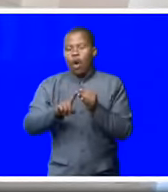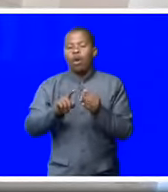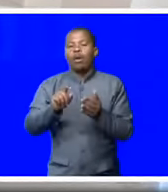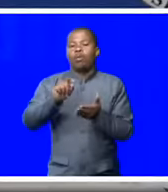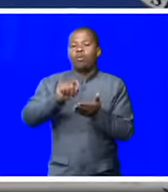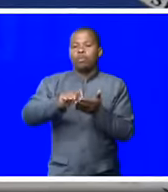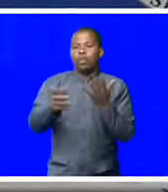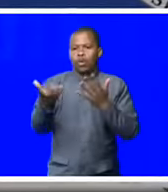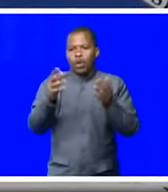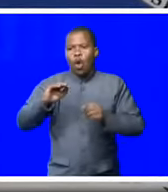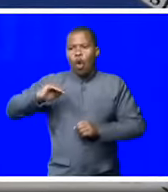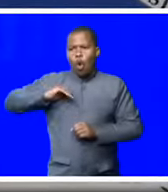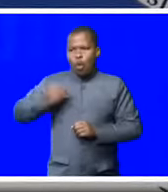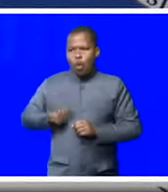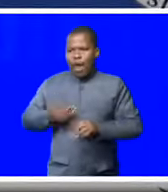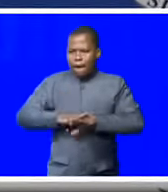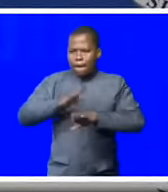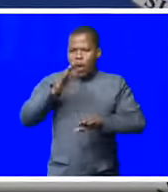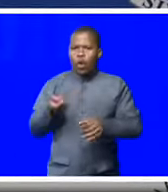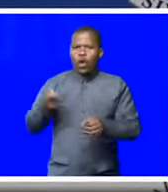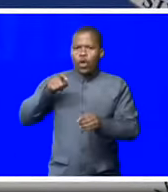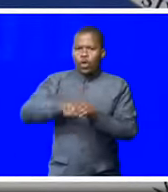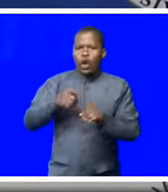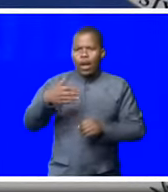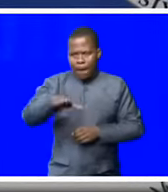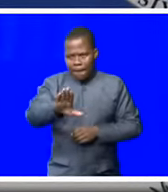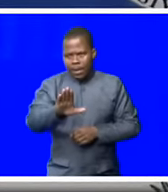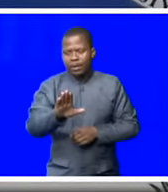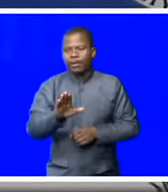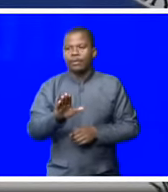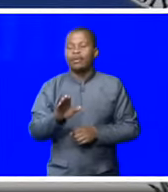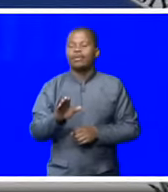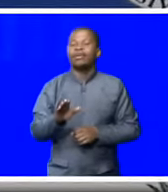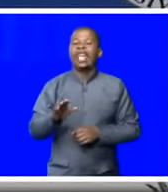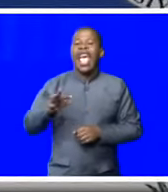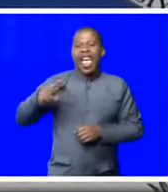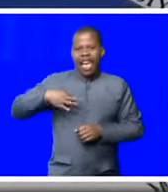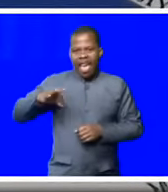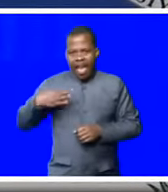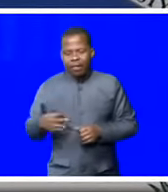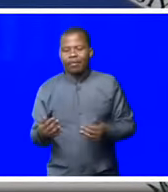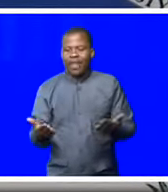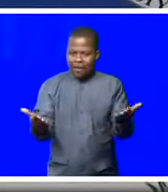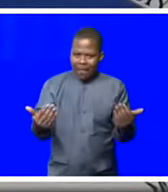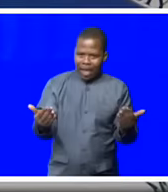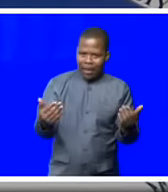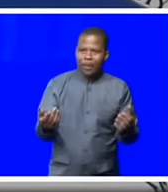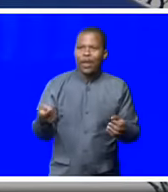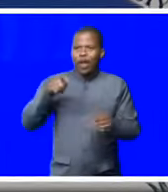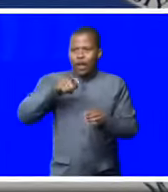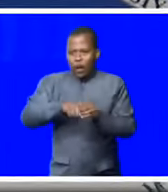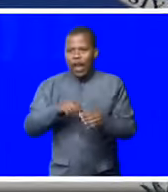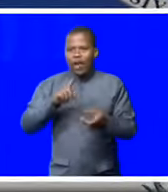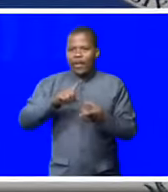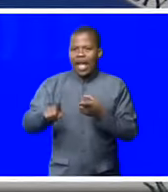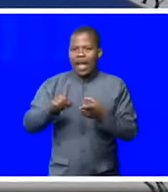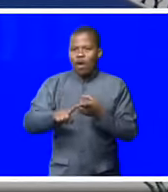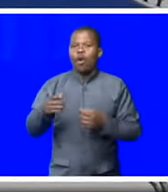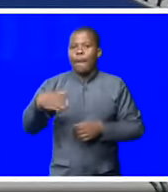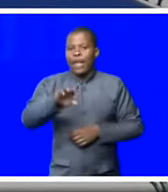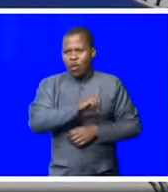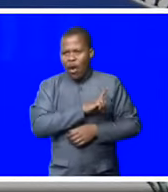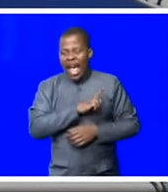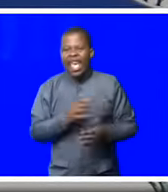to extend an invitation kuma young girls ukuthi abete bato joiner each has iyasita kakhulu